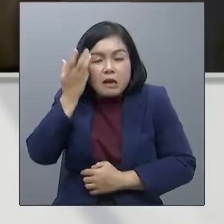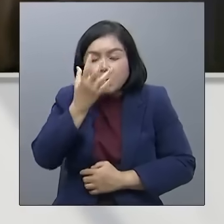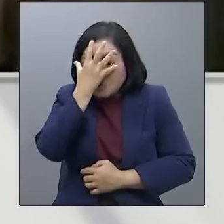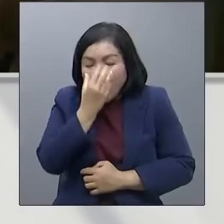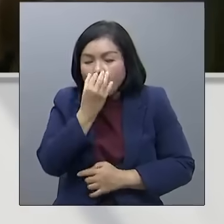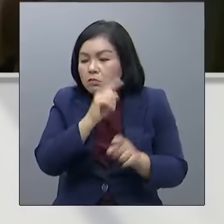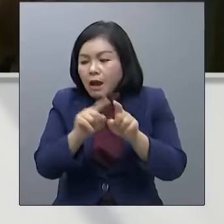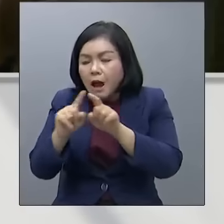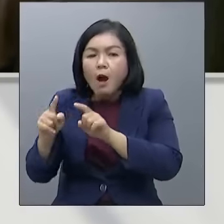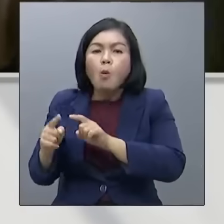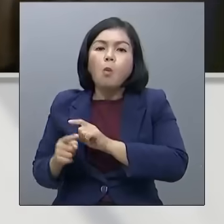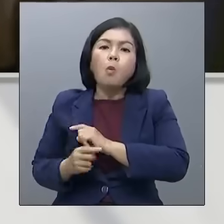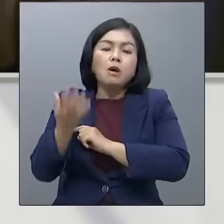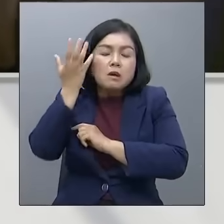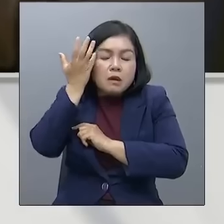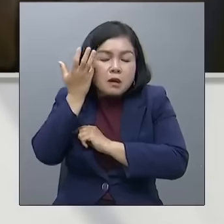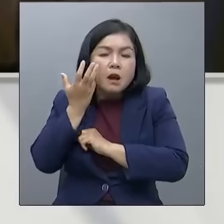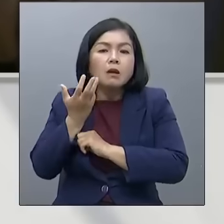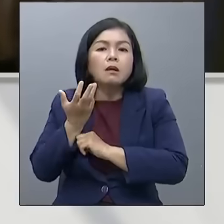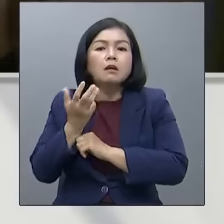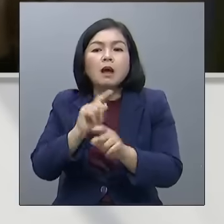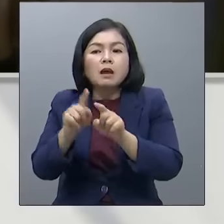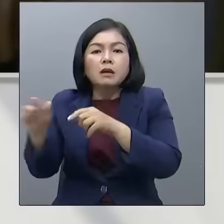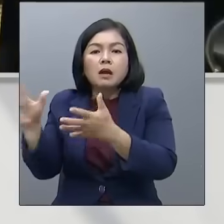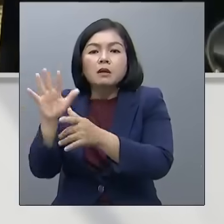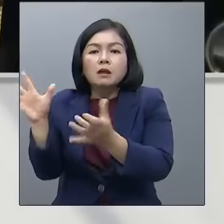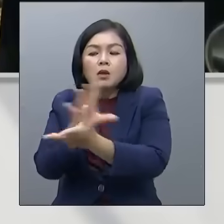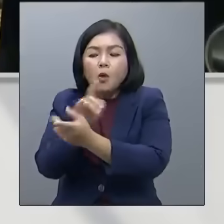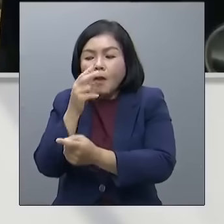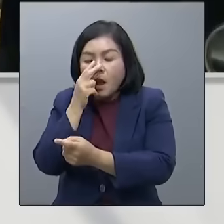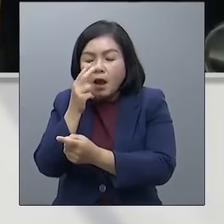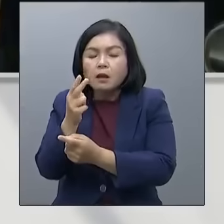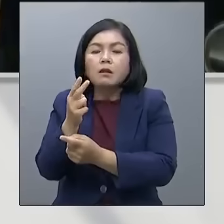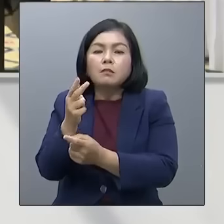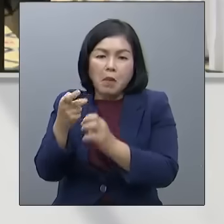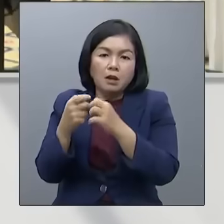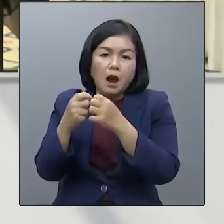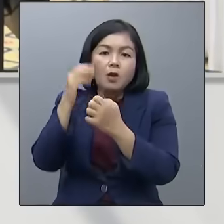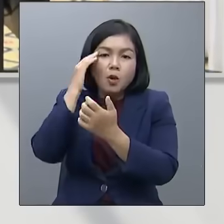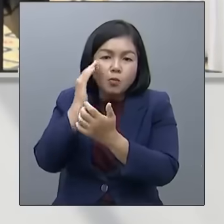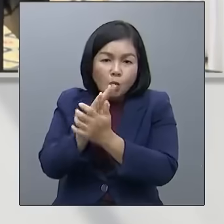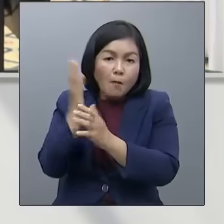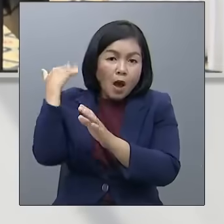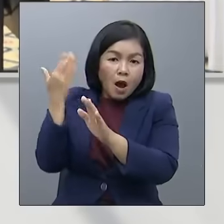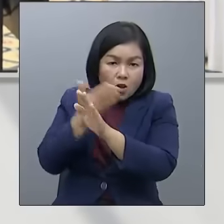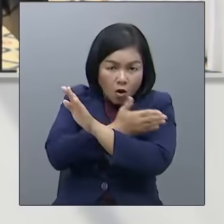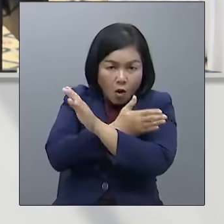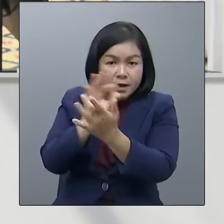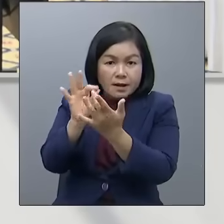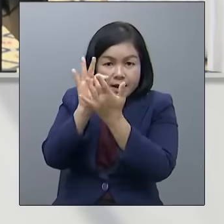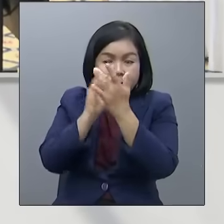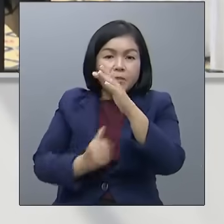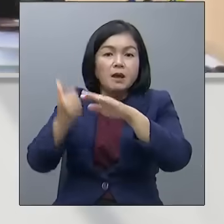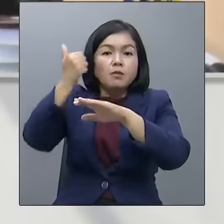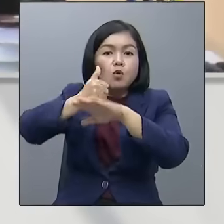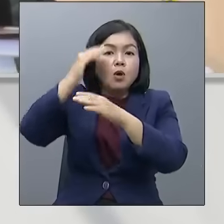ล่านี้สร้างความกังวลและความเห็นใจจากผู้คนในสังคมอยู่บ่อยครั้งค่ะก่อนหน้านี้การคัดเลือกผบ.ตร.คนที่14ก็เลื่อ